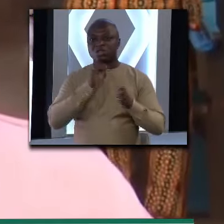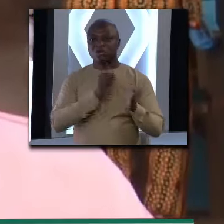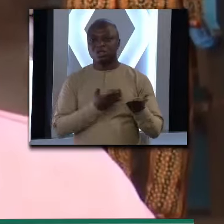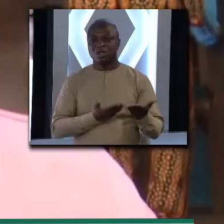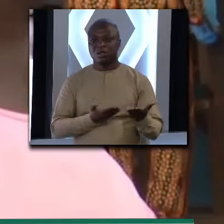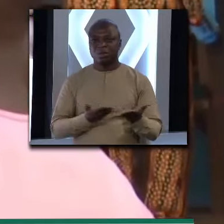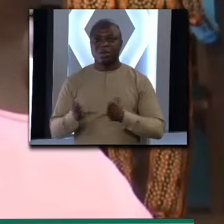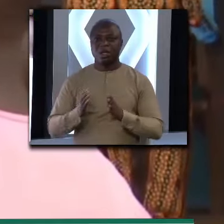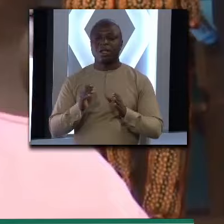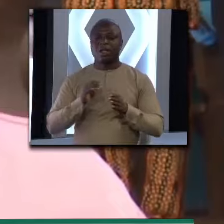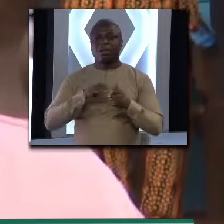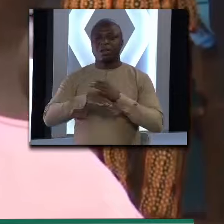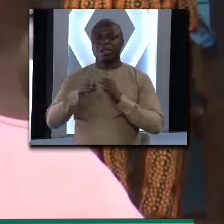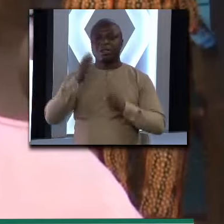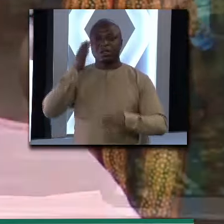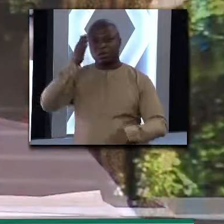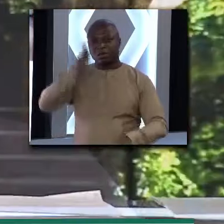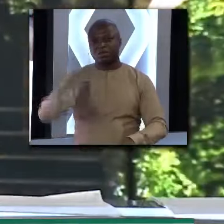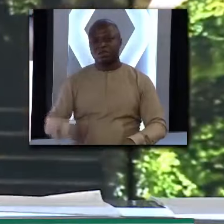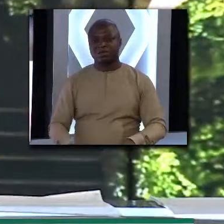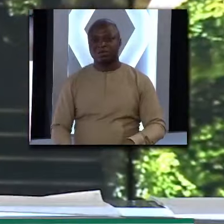attendues à partir de la rentrée prochaine.